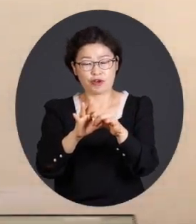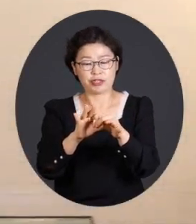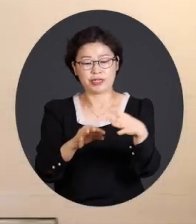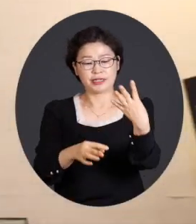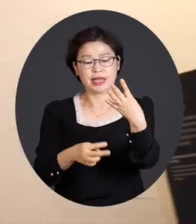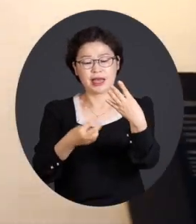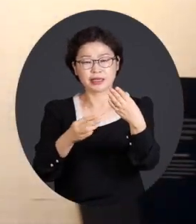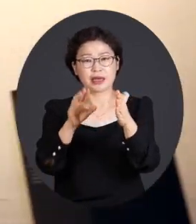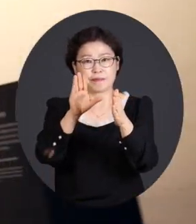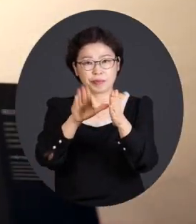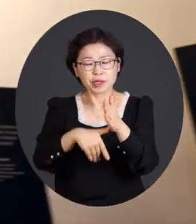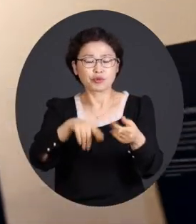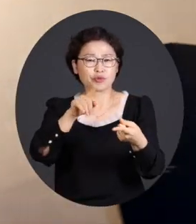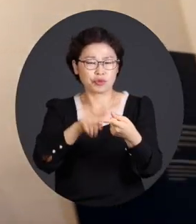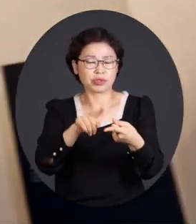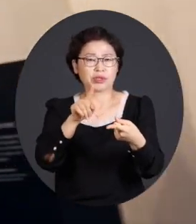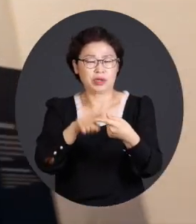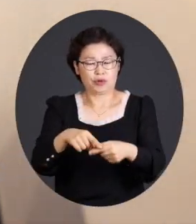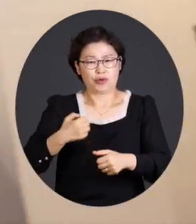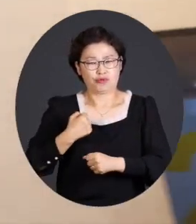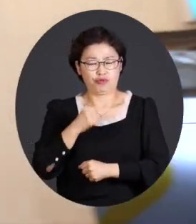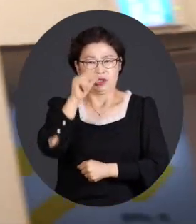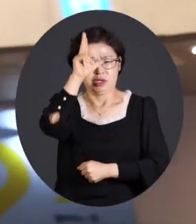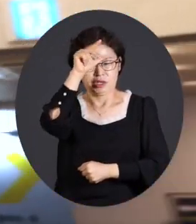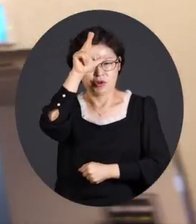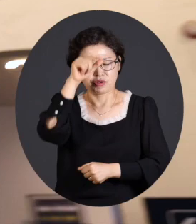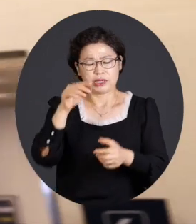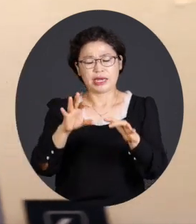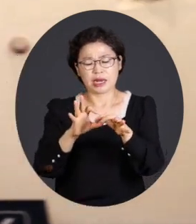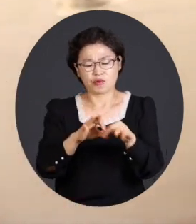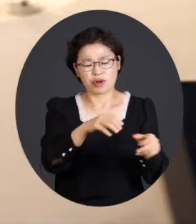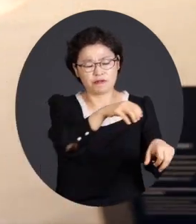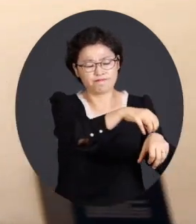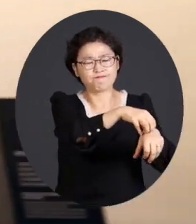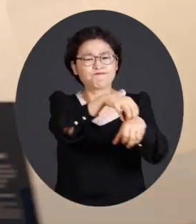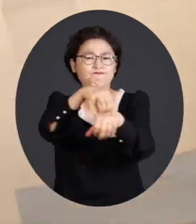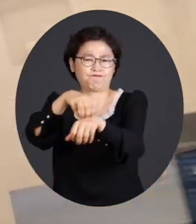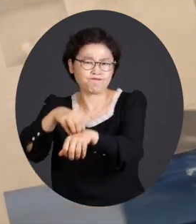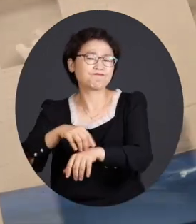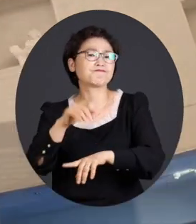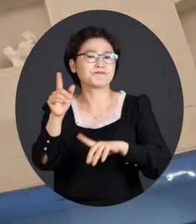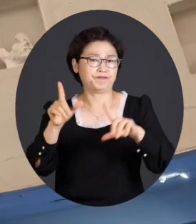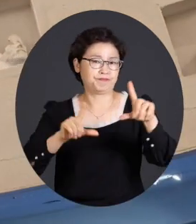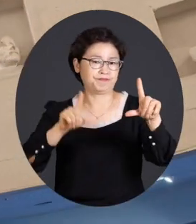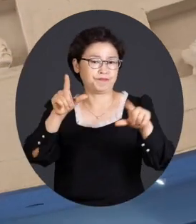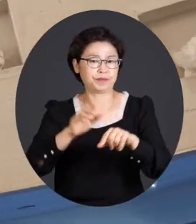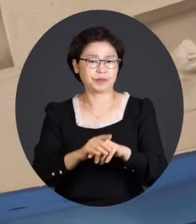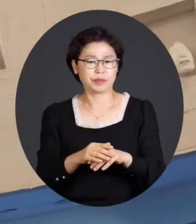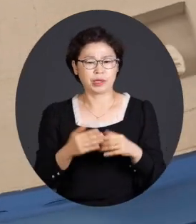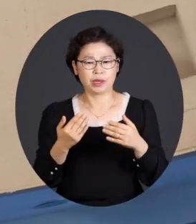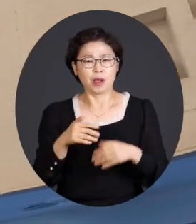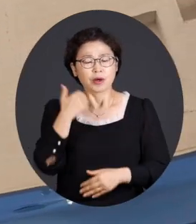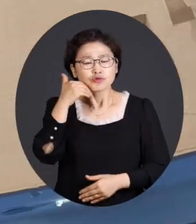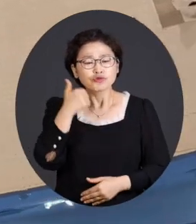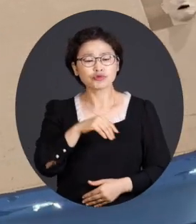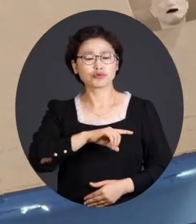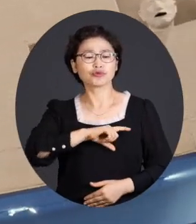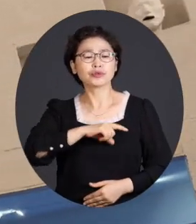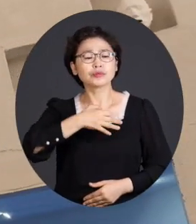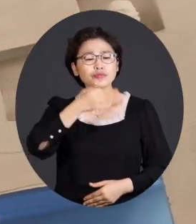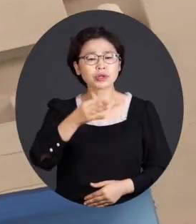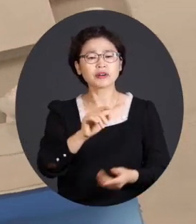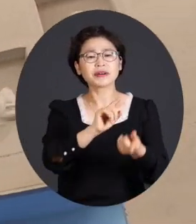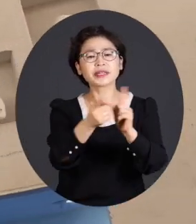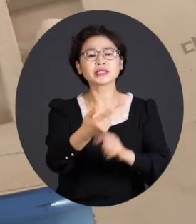4.3 당시 군경에 의해 그대로 재현됐다고 합니다. 암흑의 혐의는 없으면은 대신